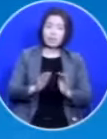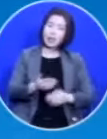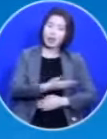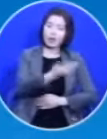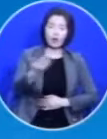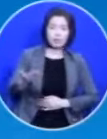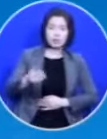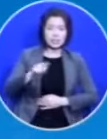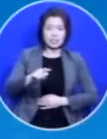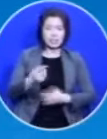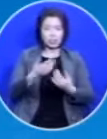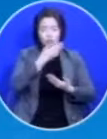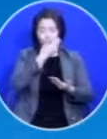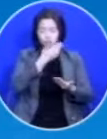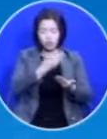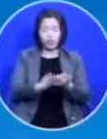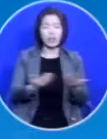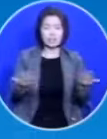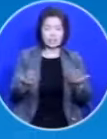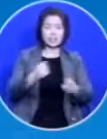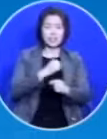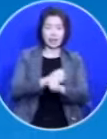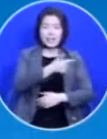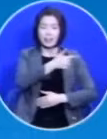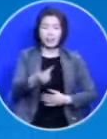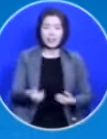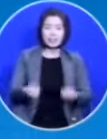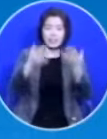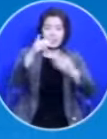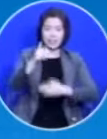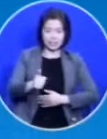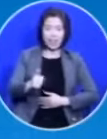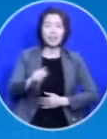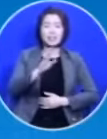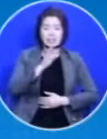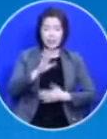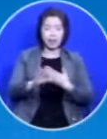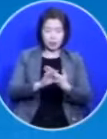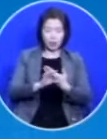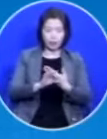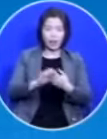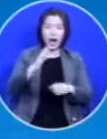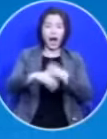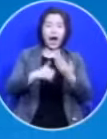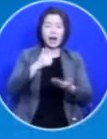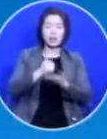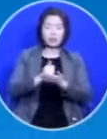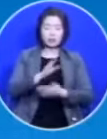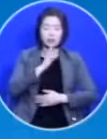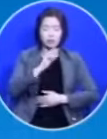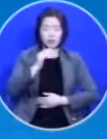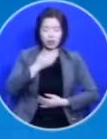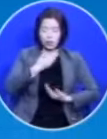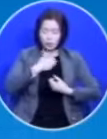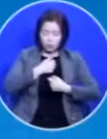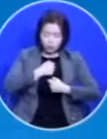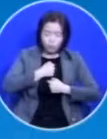이런 중요한 일을 하는 대제사장이 하나님께서 굉장히 신중하게